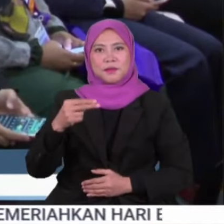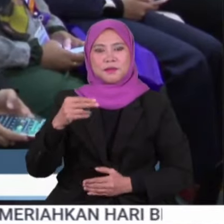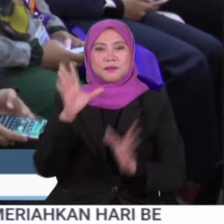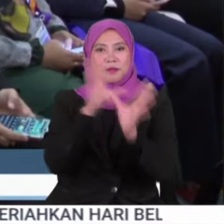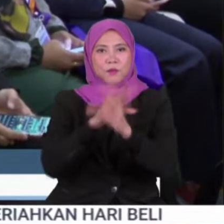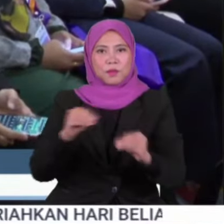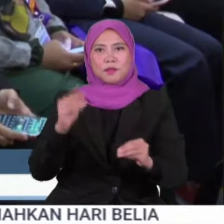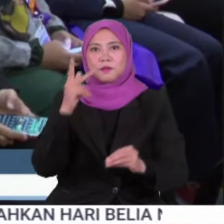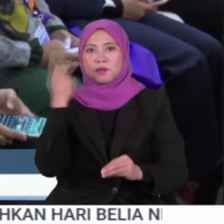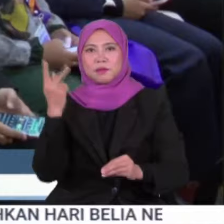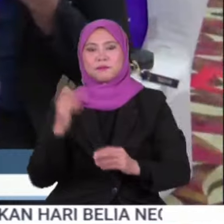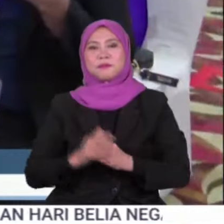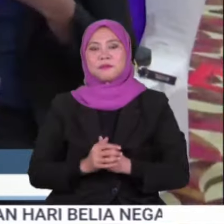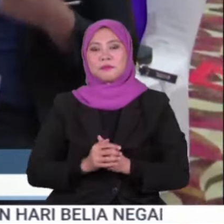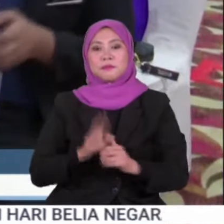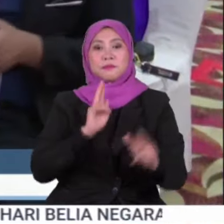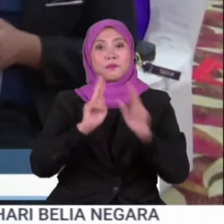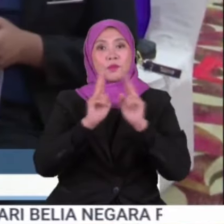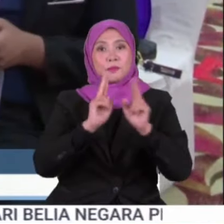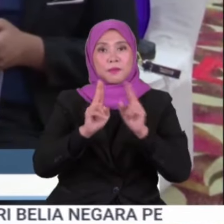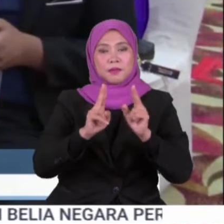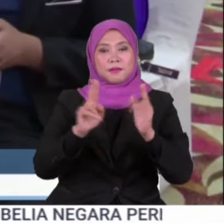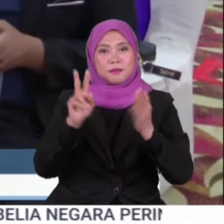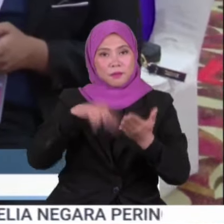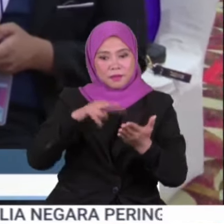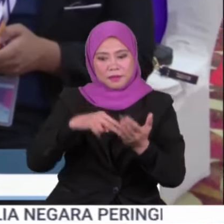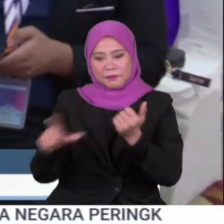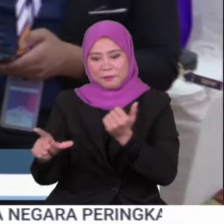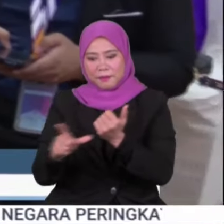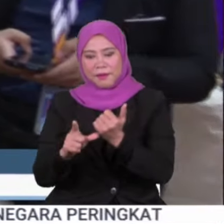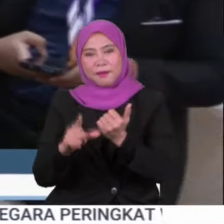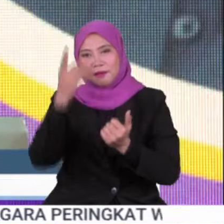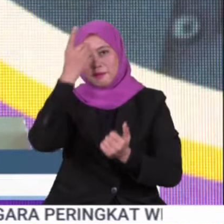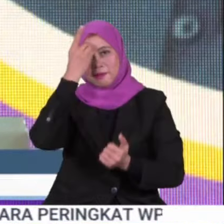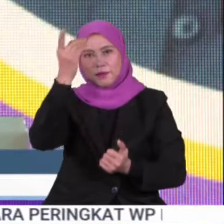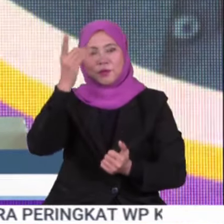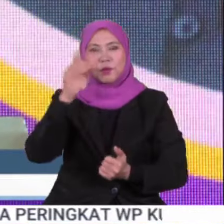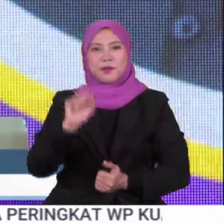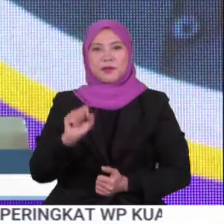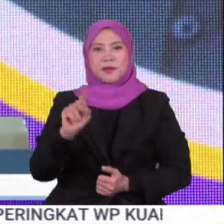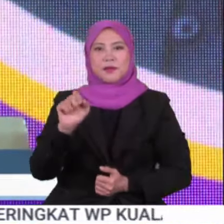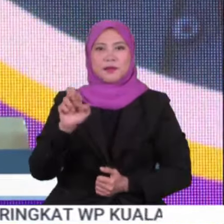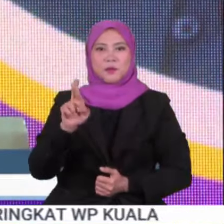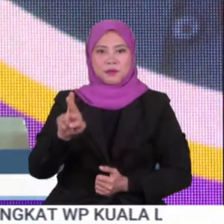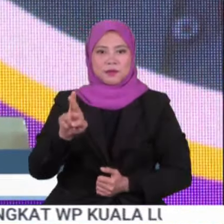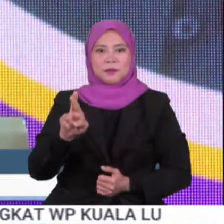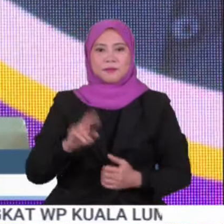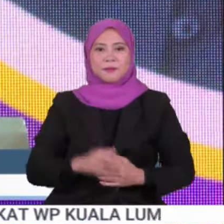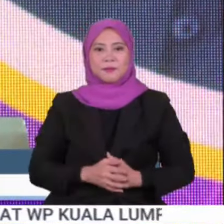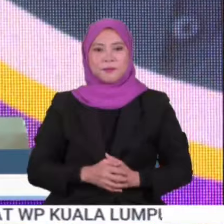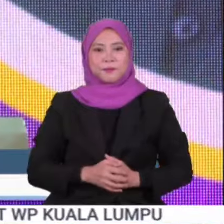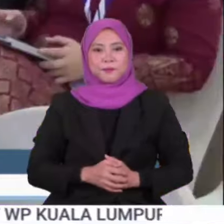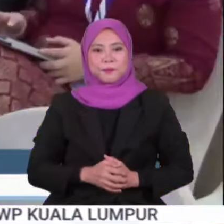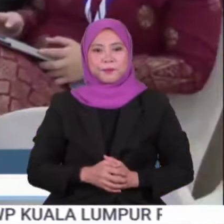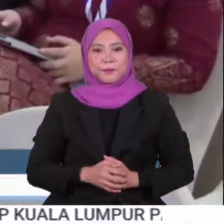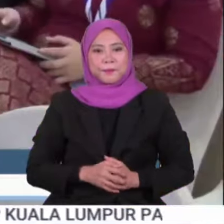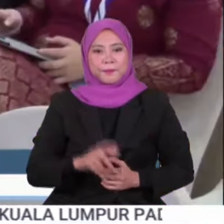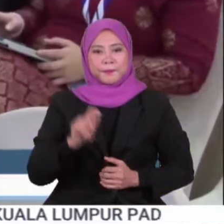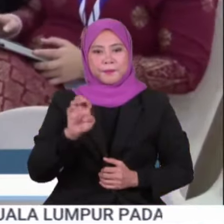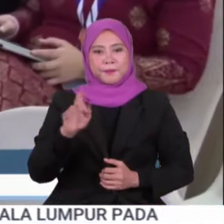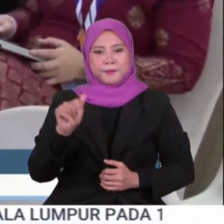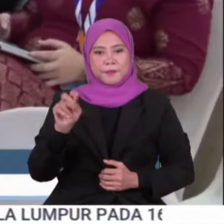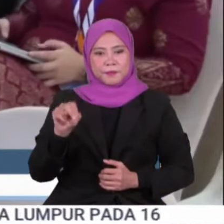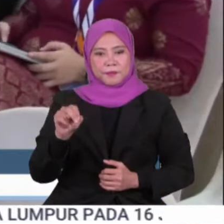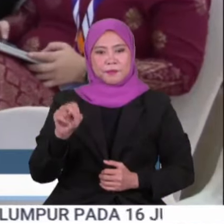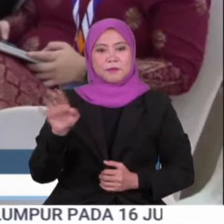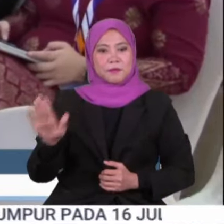Kuching. Teks ucapannya dibacakan oleh timbalan beliau, Datuk Dr. Anwar Rafi'i. Mengenai TechCon, Dato'